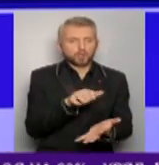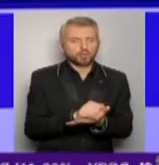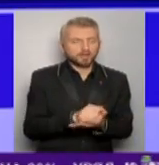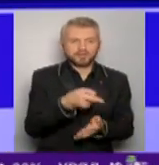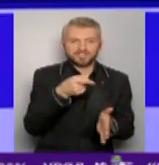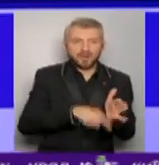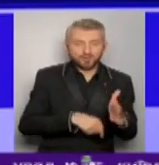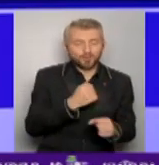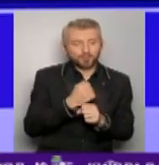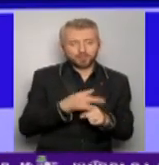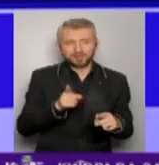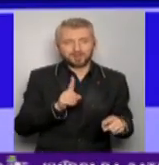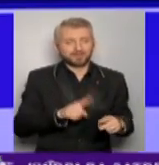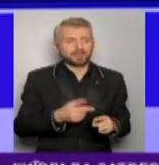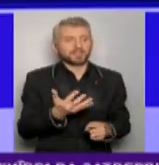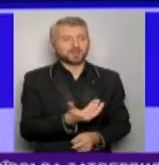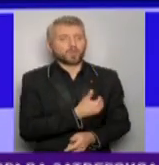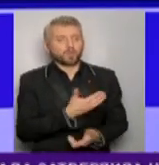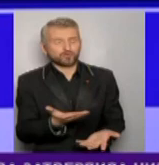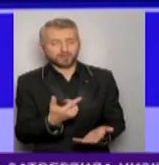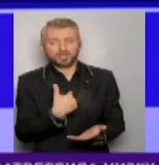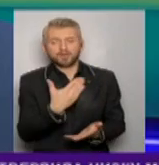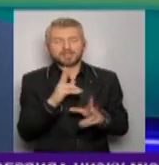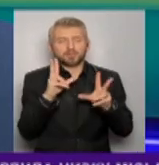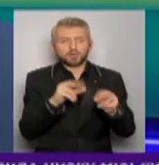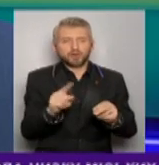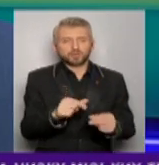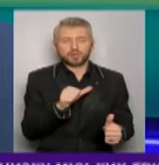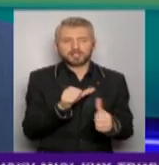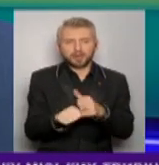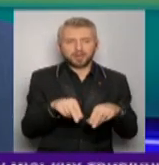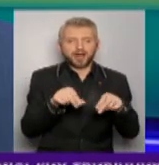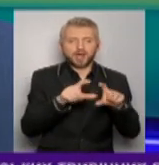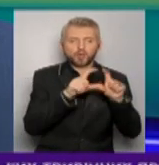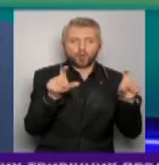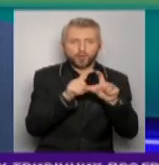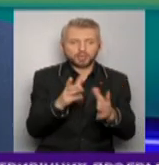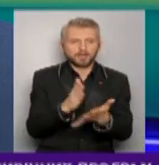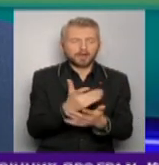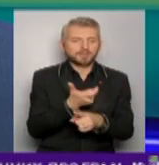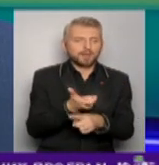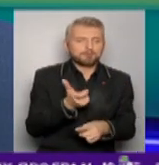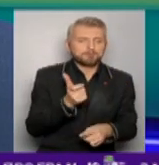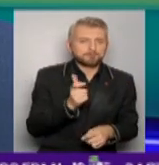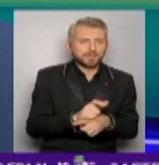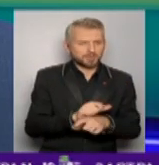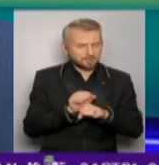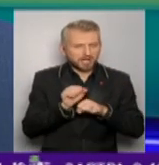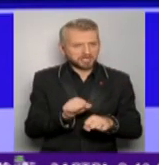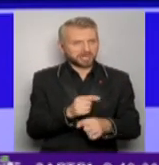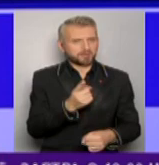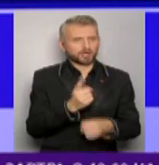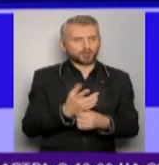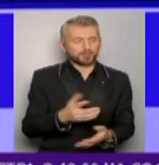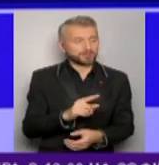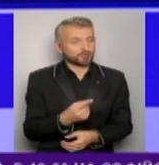дешево і робити це в необмежених кількостях. І я вас запевняю, що саме агрохолдинги є найбільшими прихильниками мораторію.